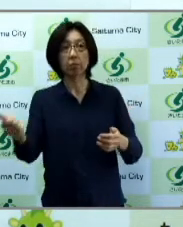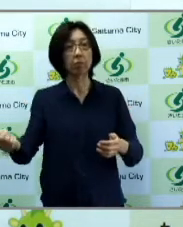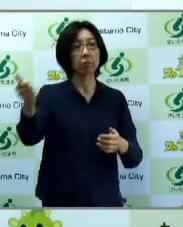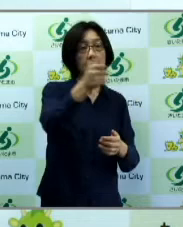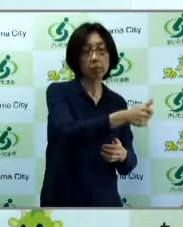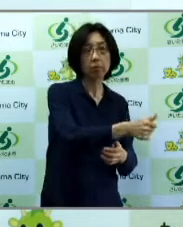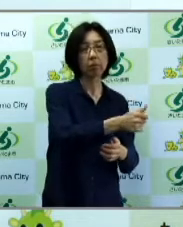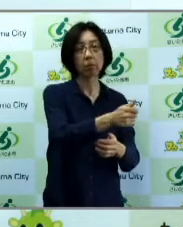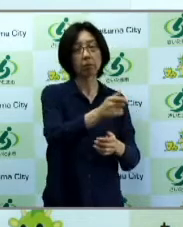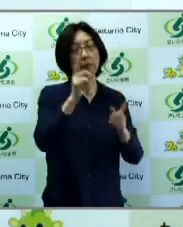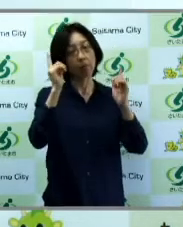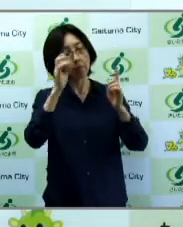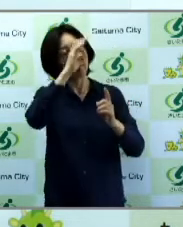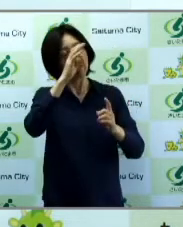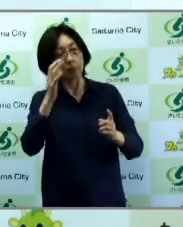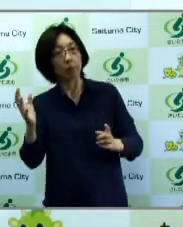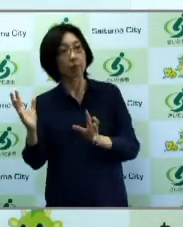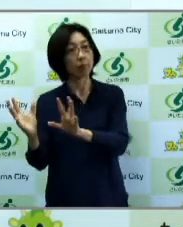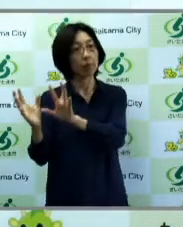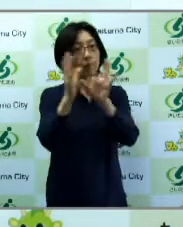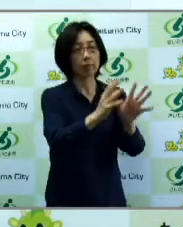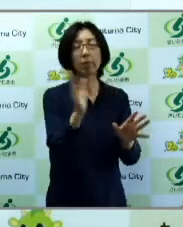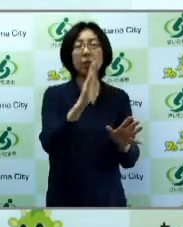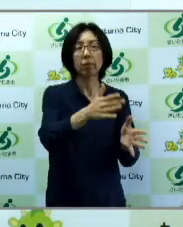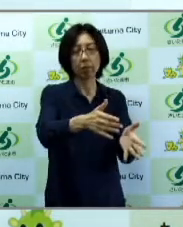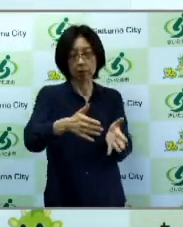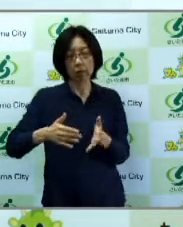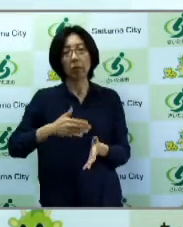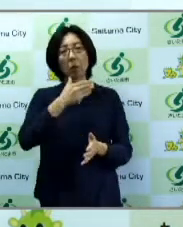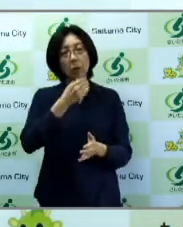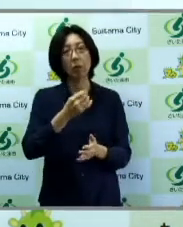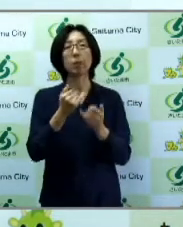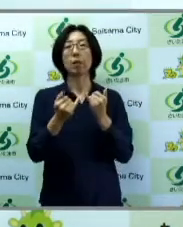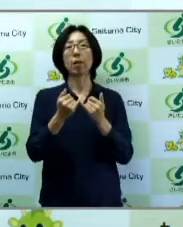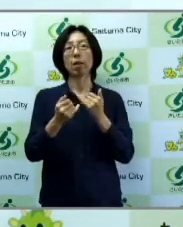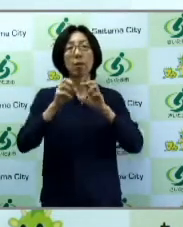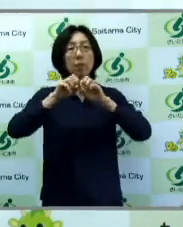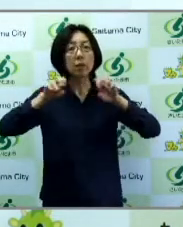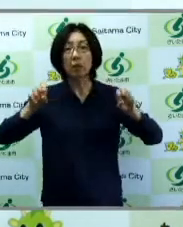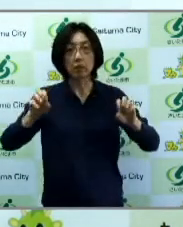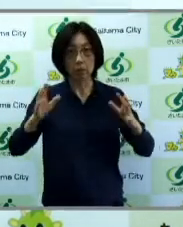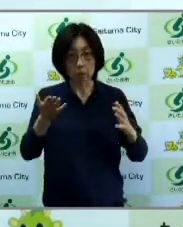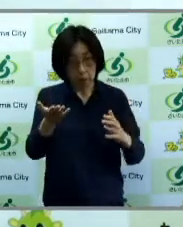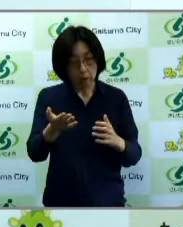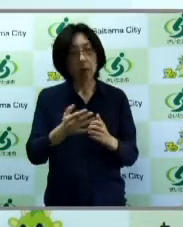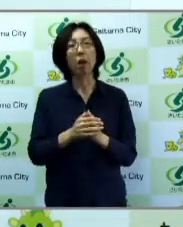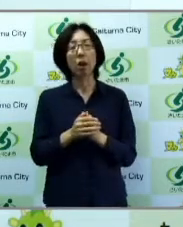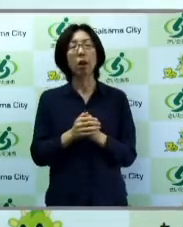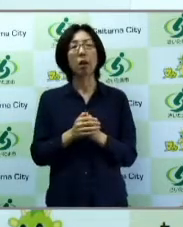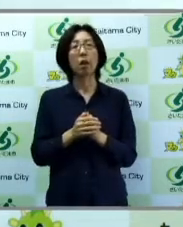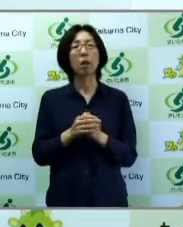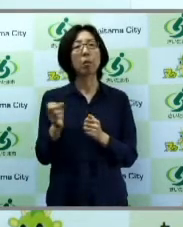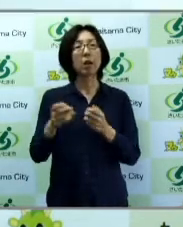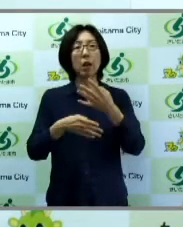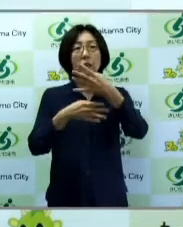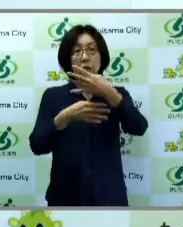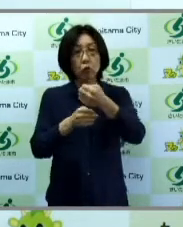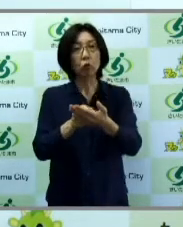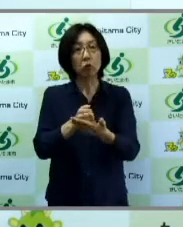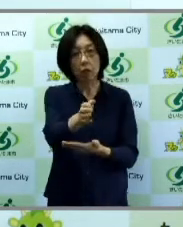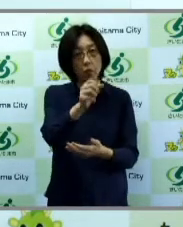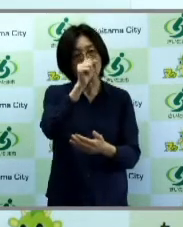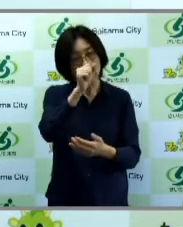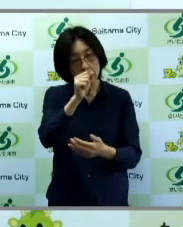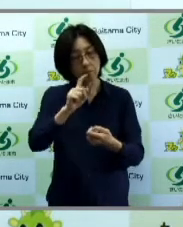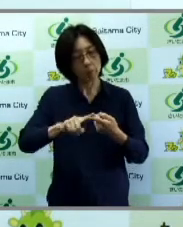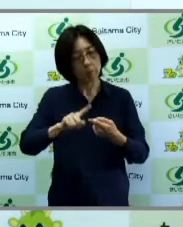いつ頃が望ましいと考えているのか教えてください。 まず時期についてはいつ頃